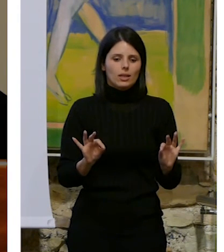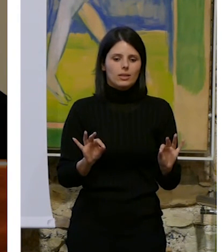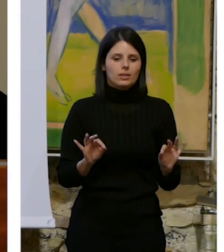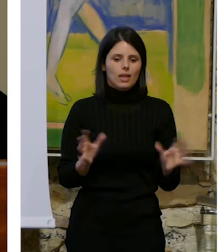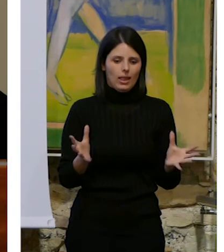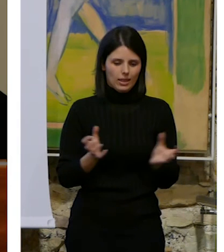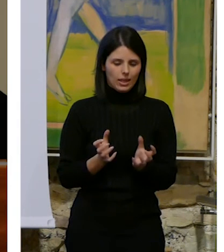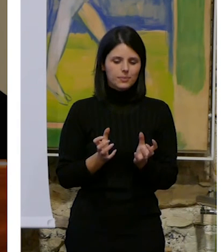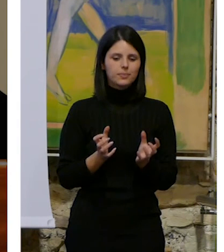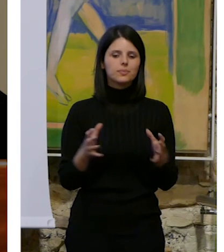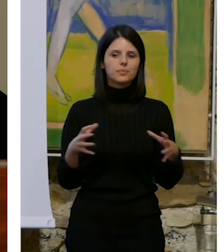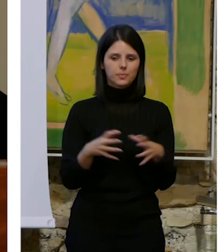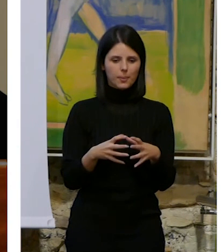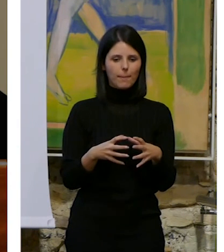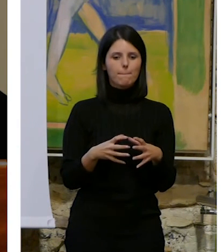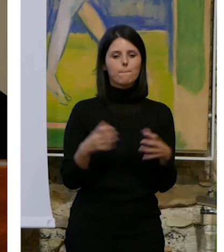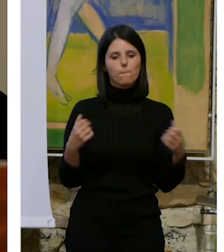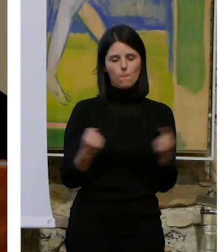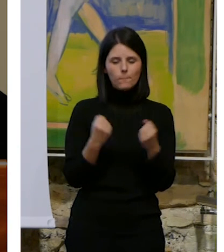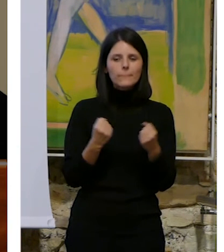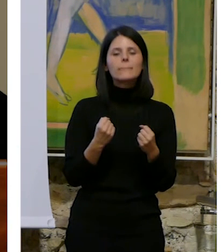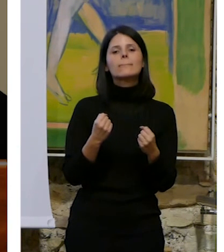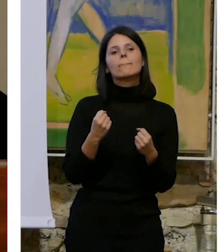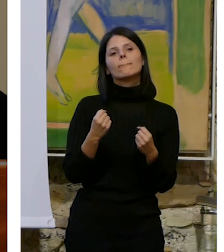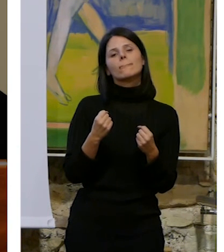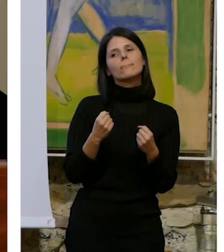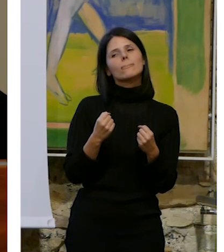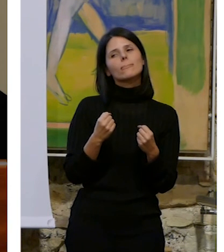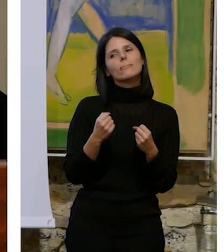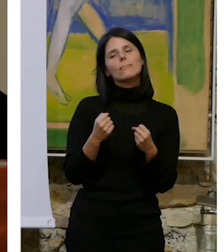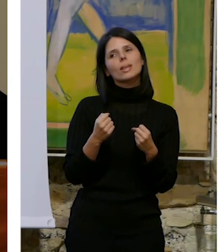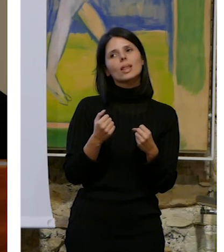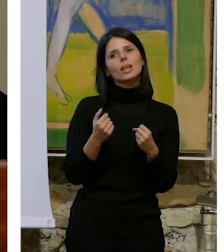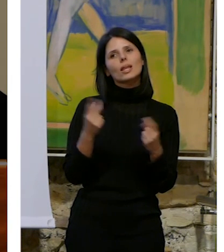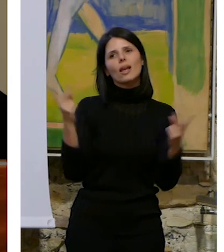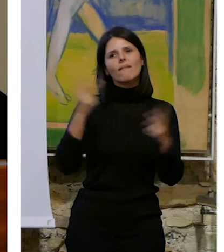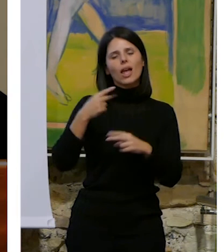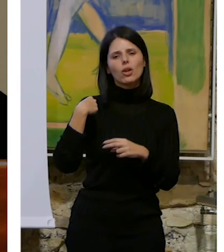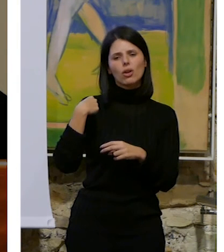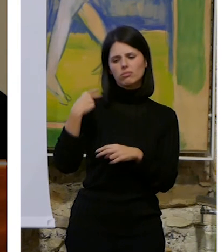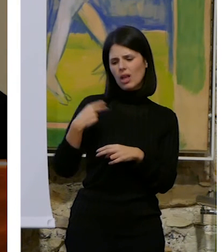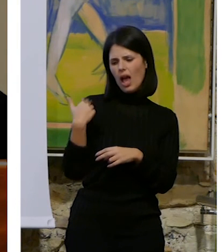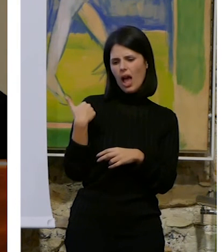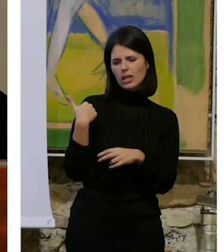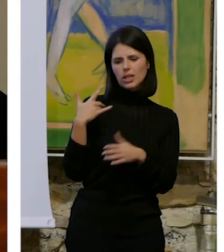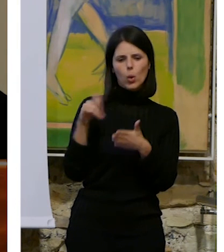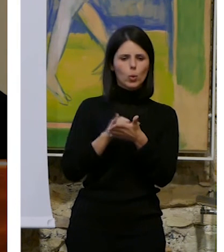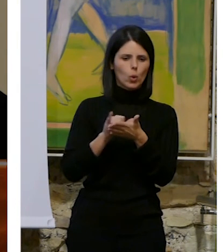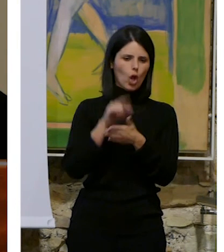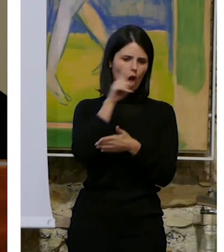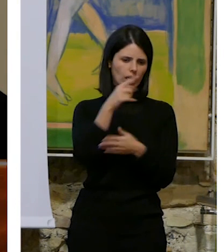come snobistica, ma per ciò che vale oggettivamente. Io per alcuni anni della mia vita ero